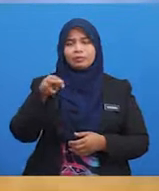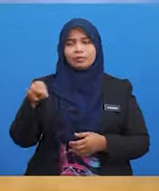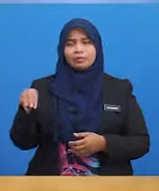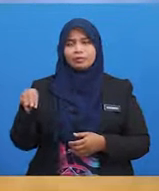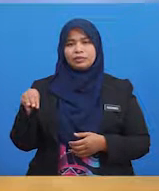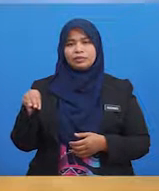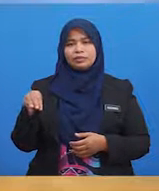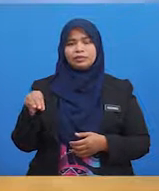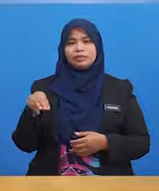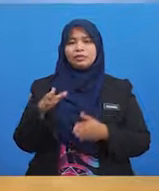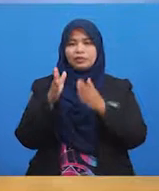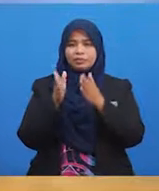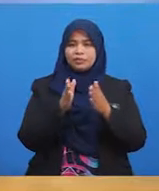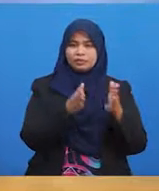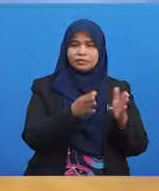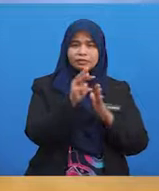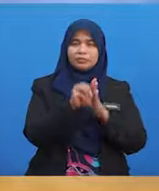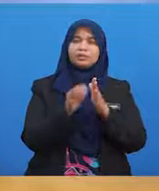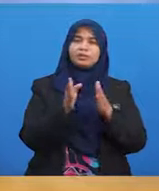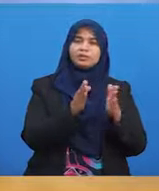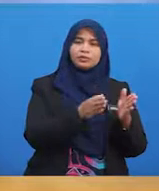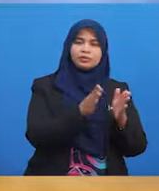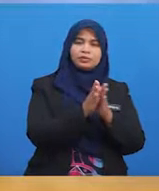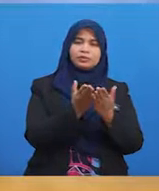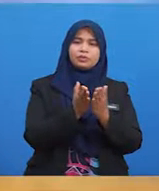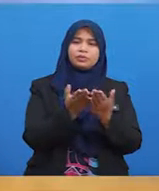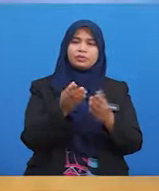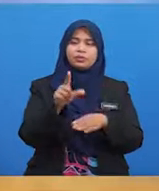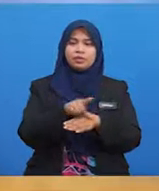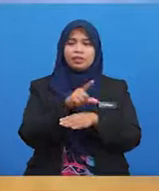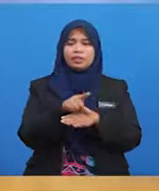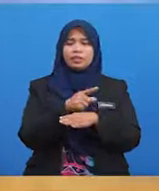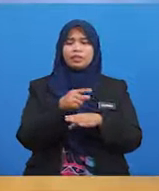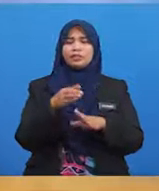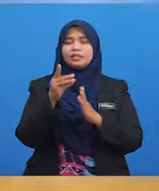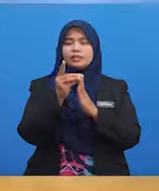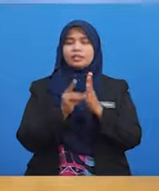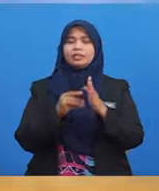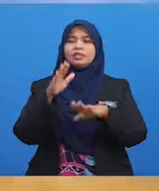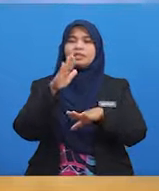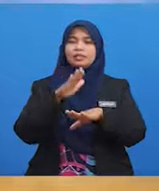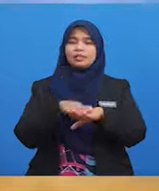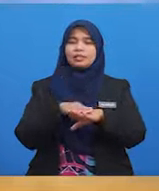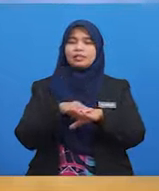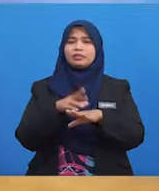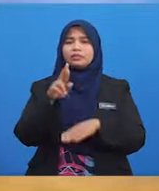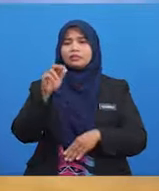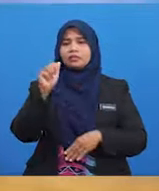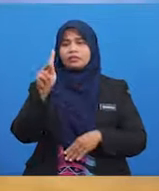murid-murid menyusun buku-buku latihan di atas rak.